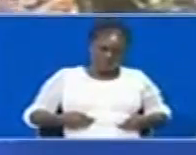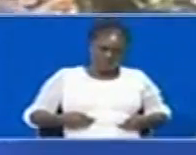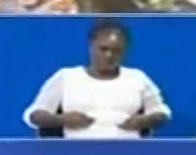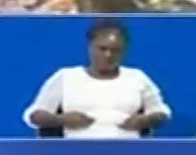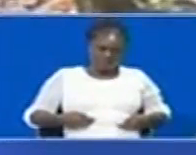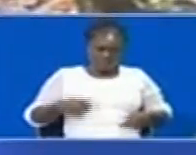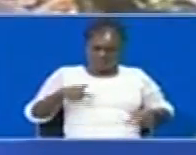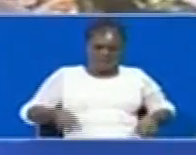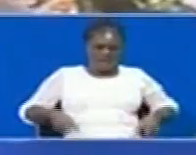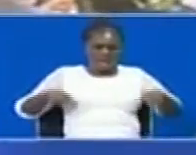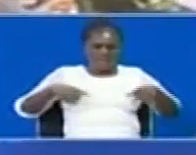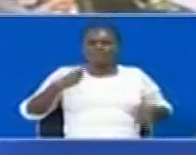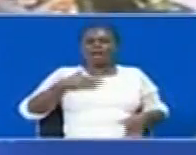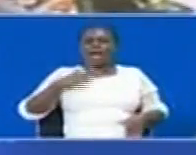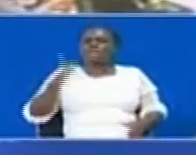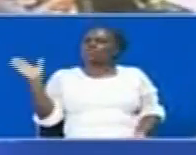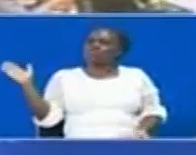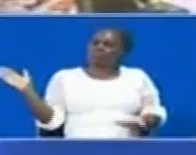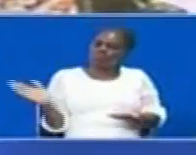yangu imeisha kabisa leo,